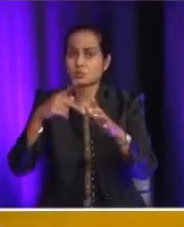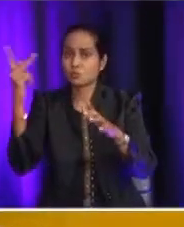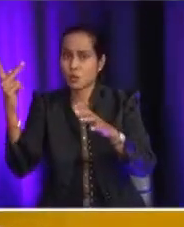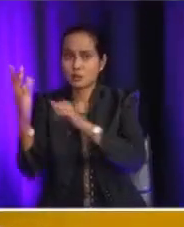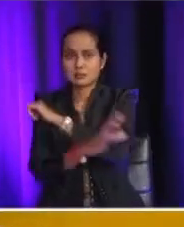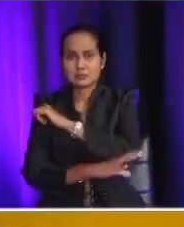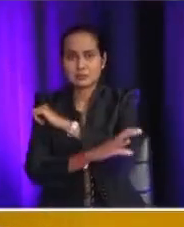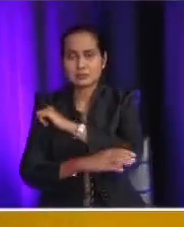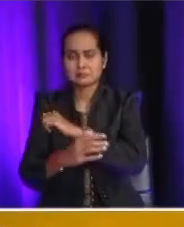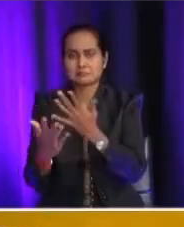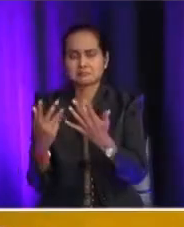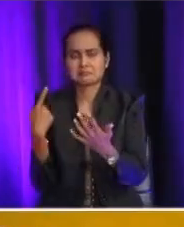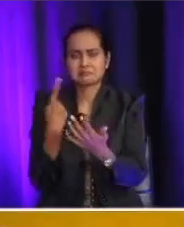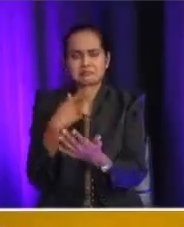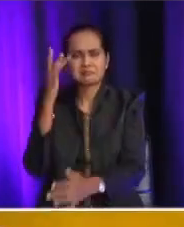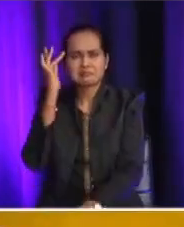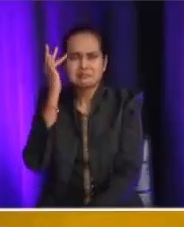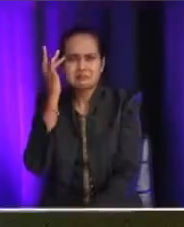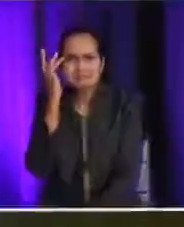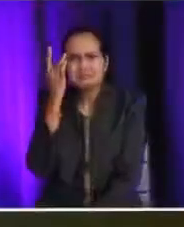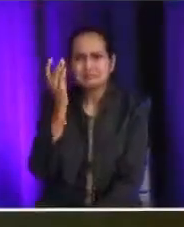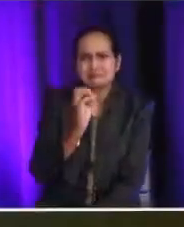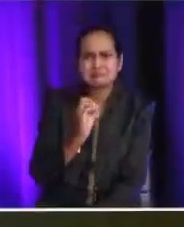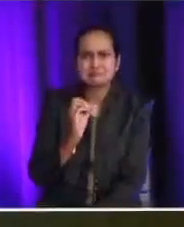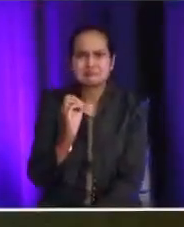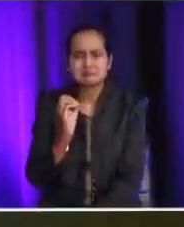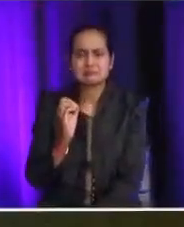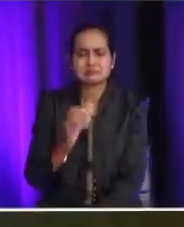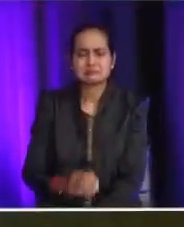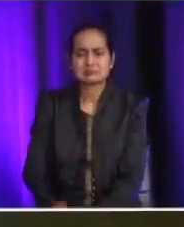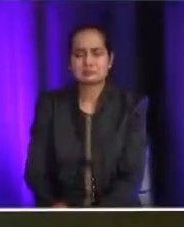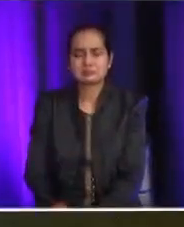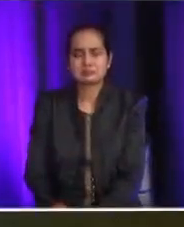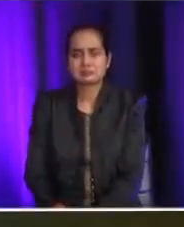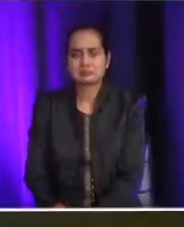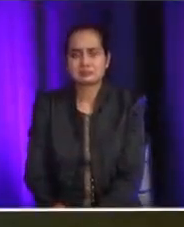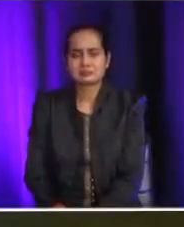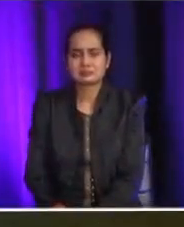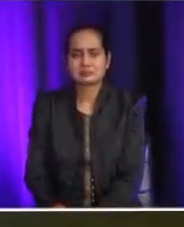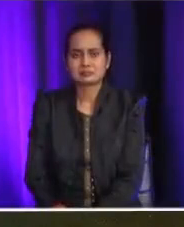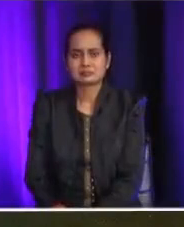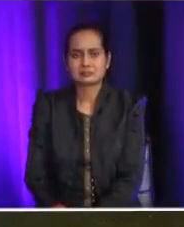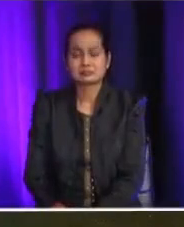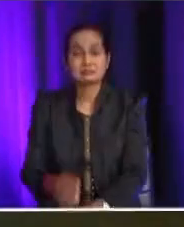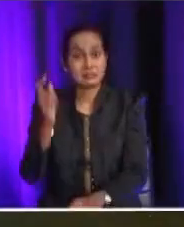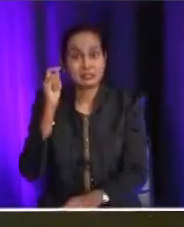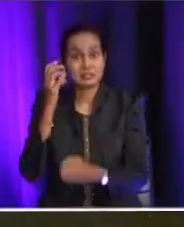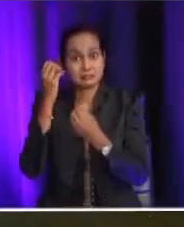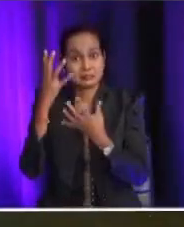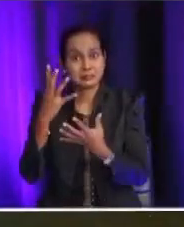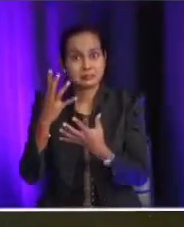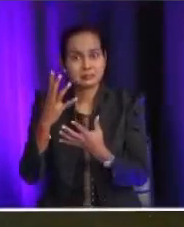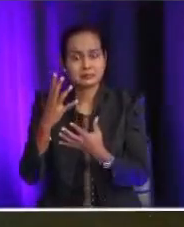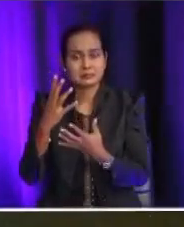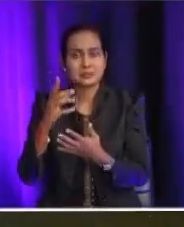negara. Kita apa berlaku? Kan dah jadi satu masalah. Itu yang cikgu katakan tadi. Yep. Kita